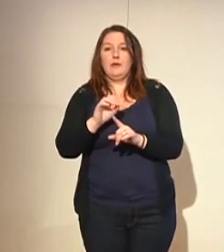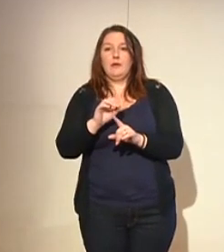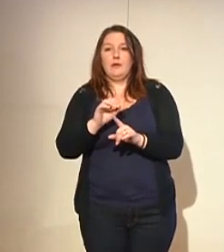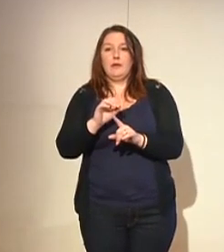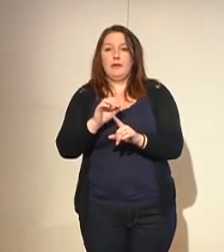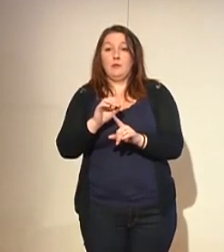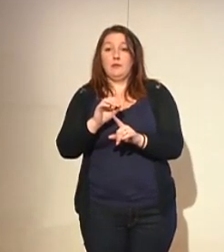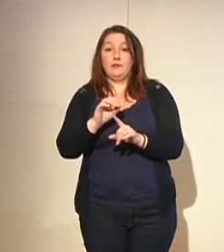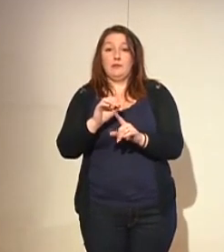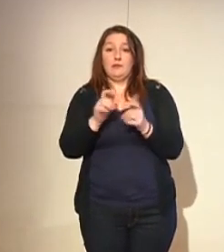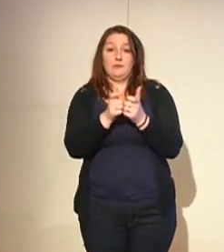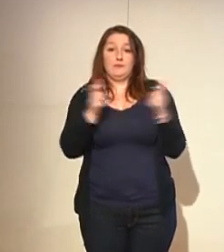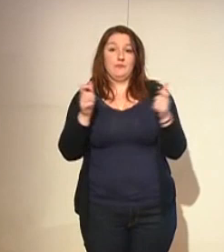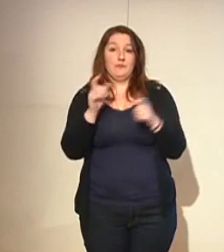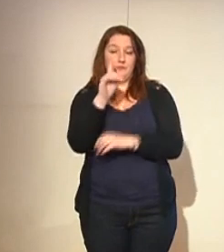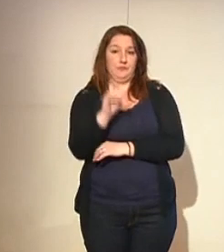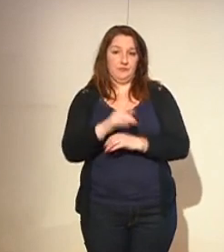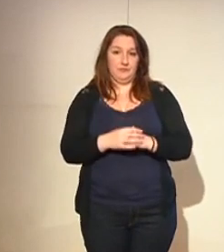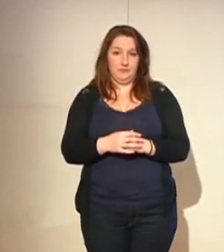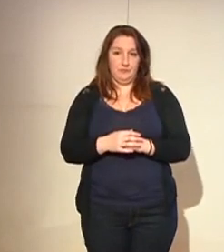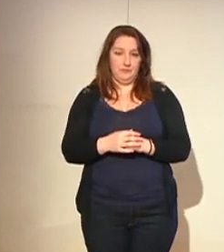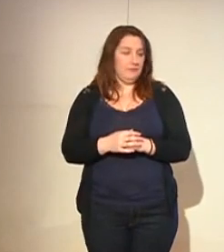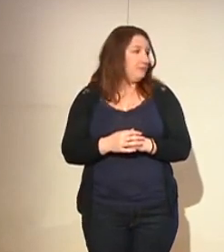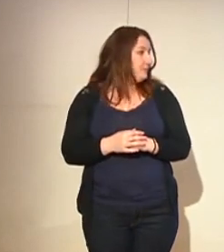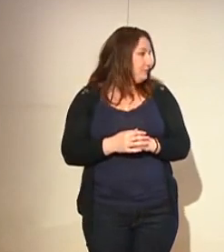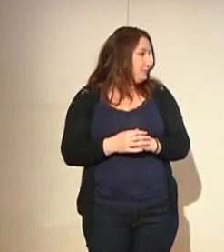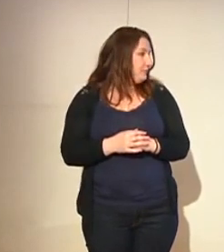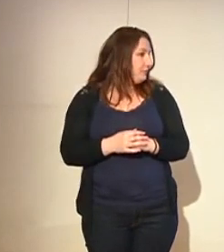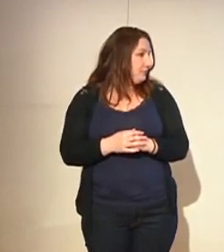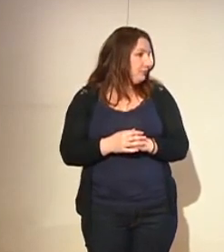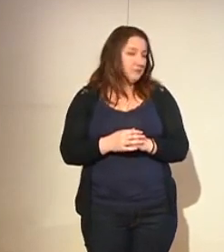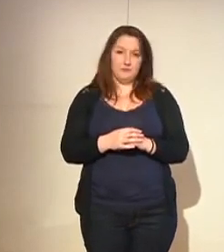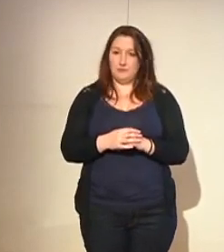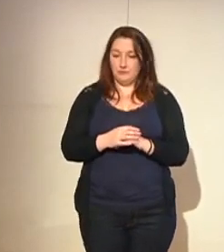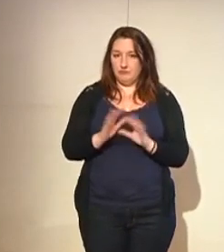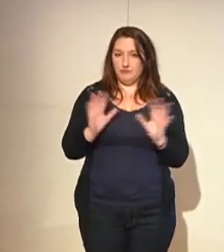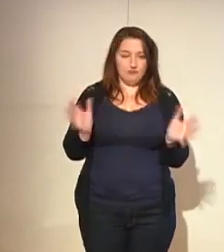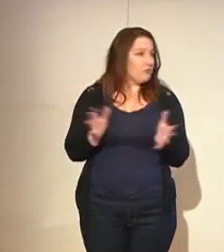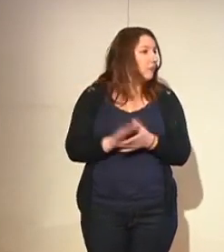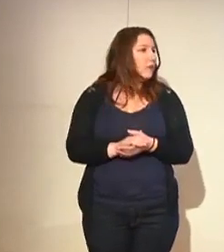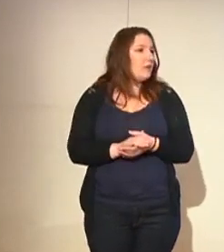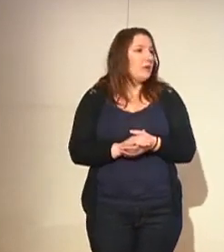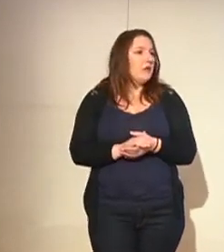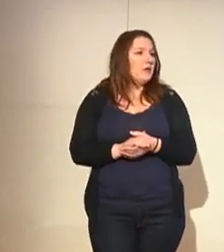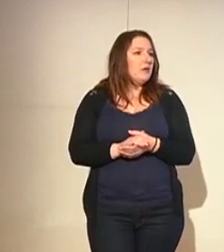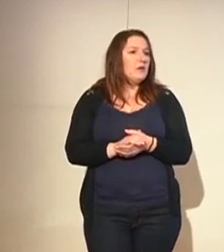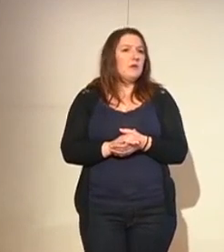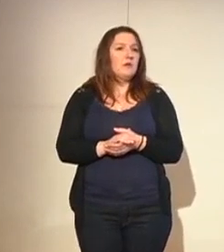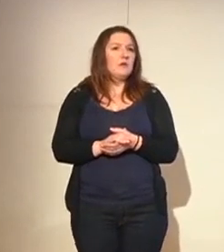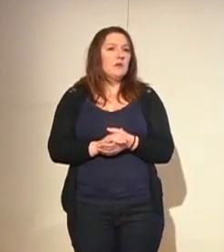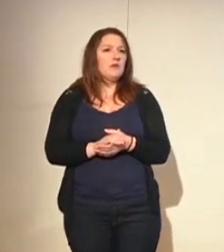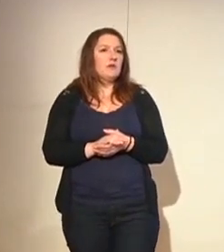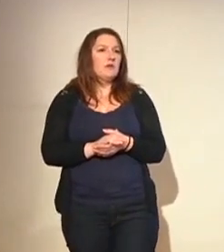l'eau en rajouter dans la dans Corbe monsieur chamussi hop oui juste une petite